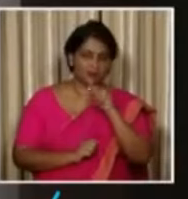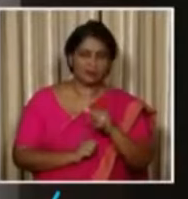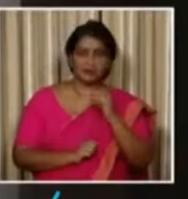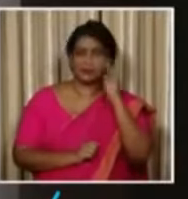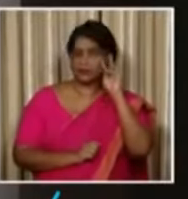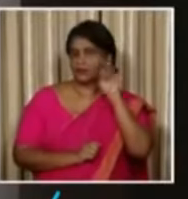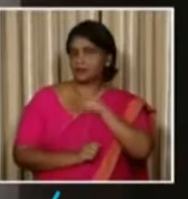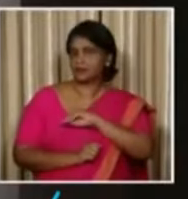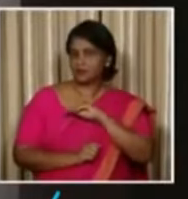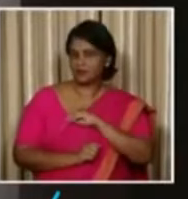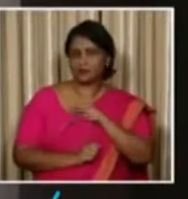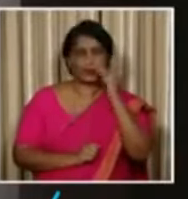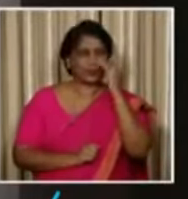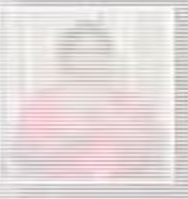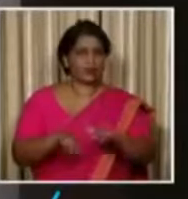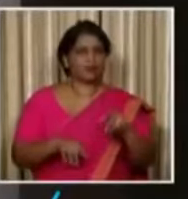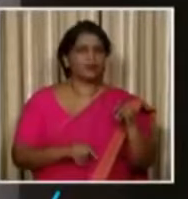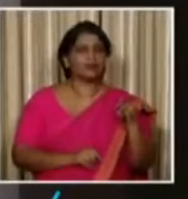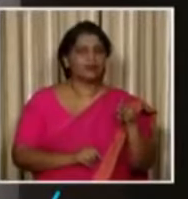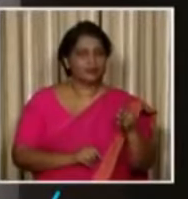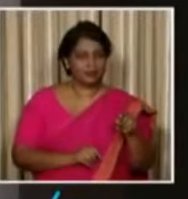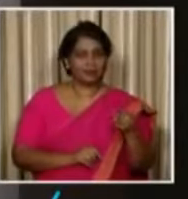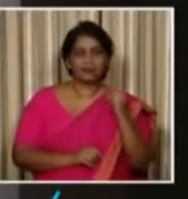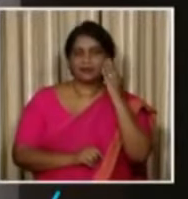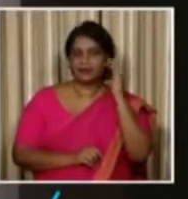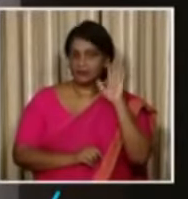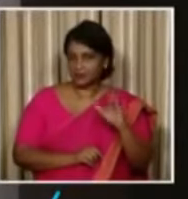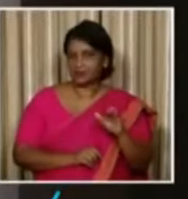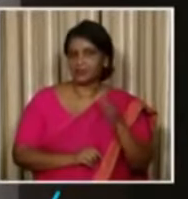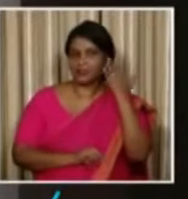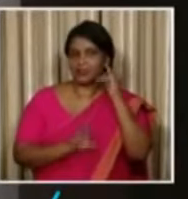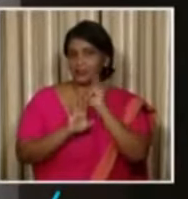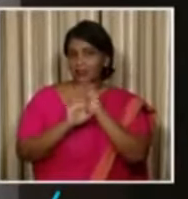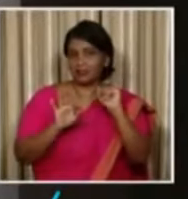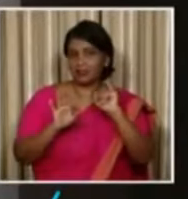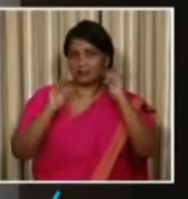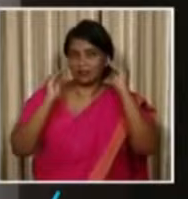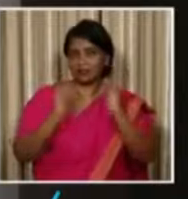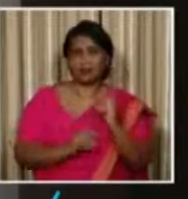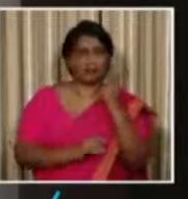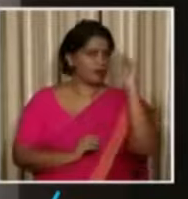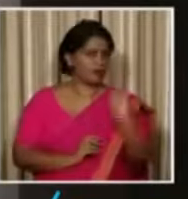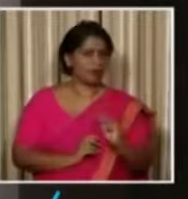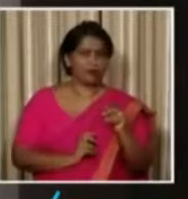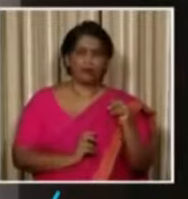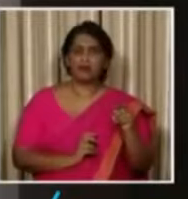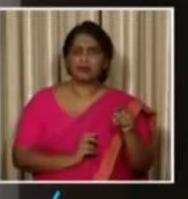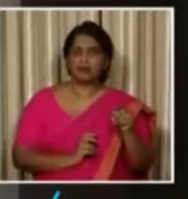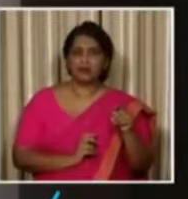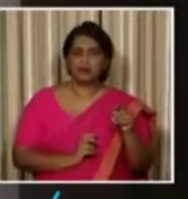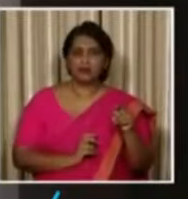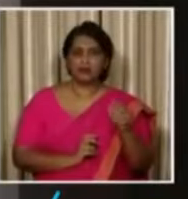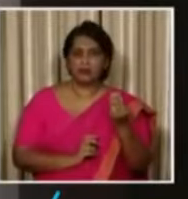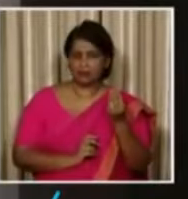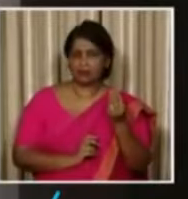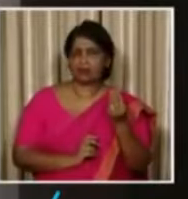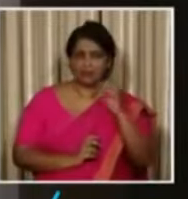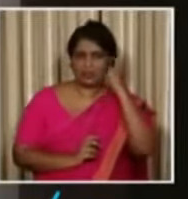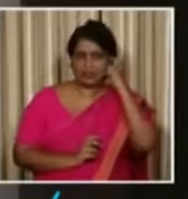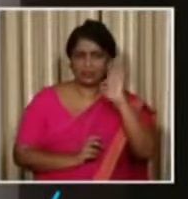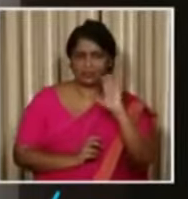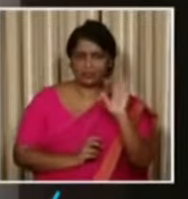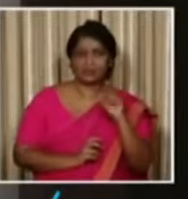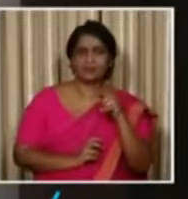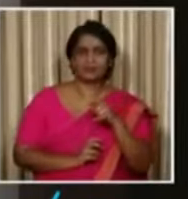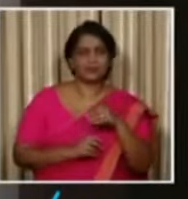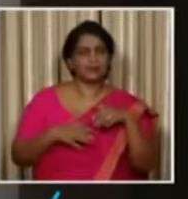ලිංගික සේවනයේ බාල වයස්කාර දරුවන් ගැහැණු දරුවන්ගේ වයස 16 සිට 14 දක්වා අඩු කිරීම. මම විනාඩි විනාඩි කලබලෙන් දෙපා.